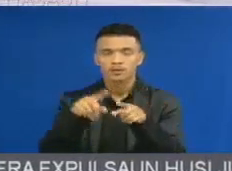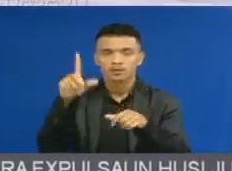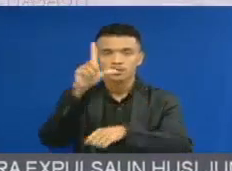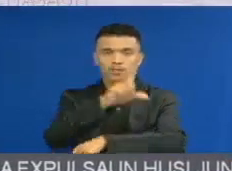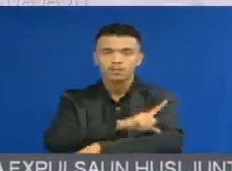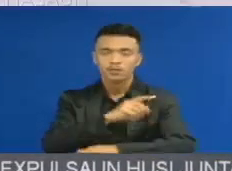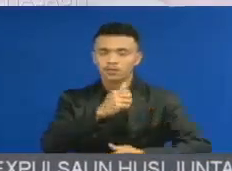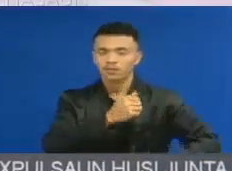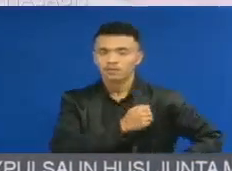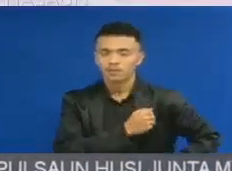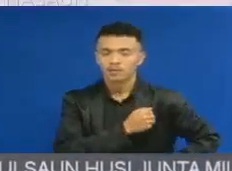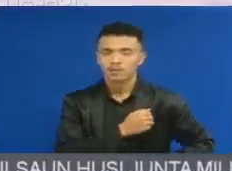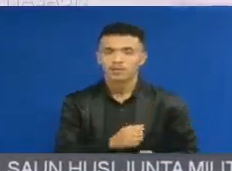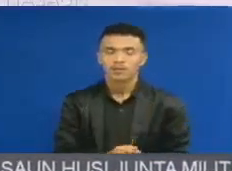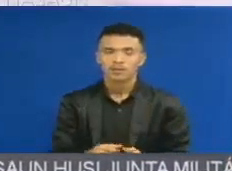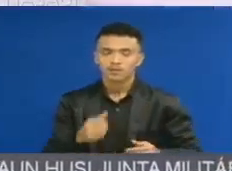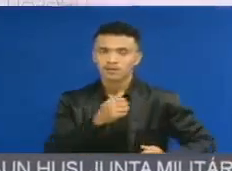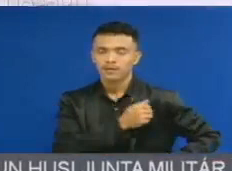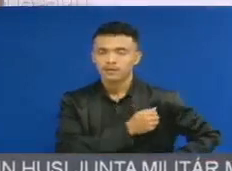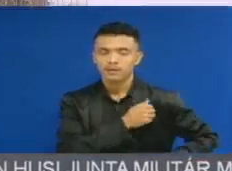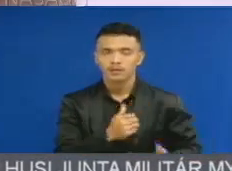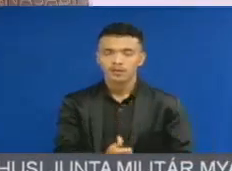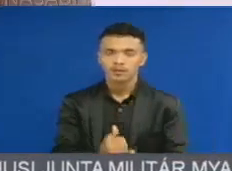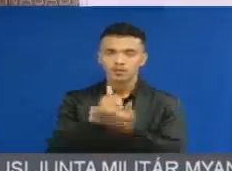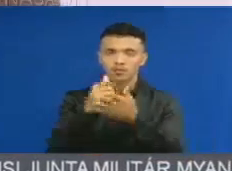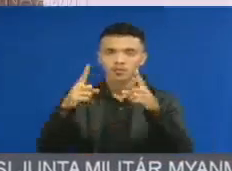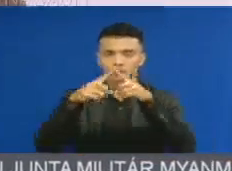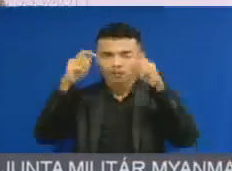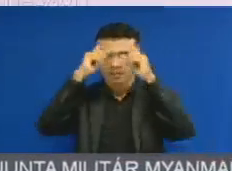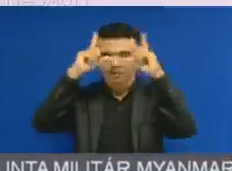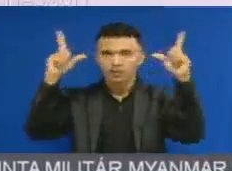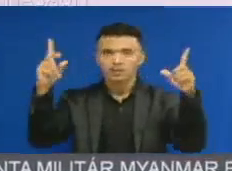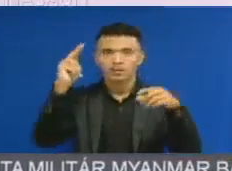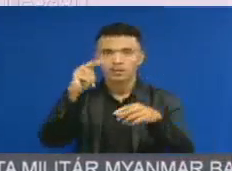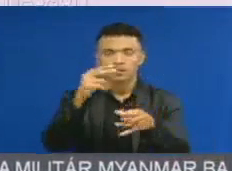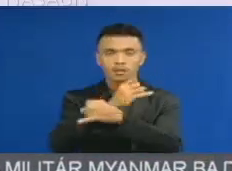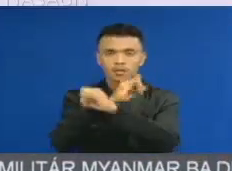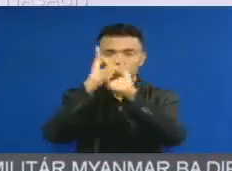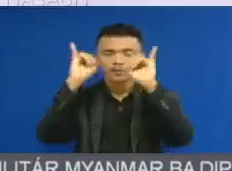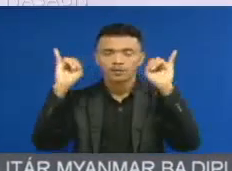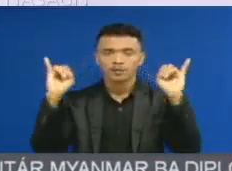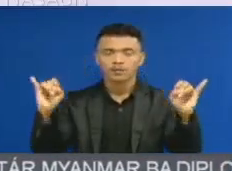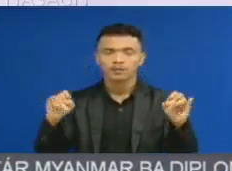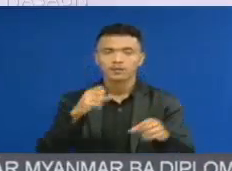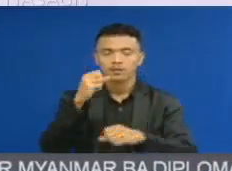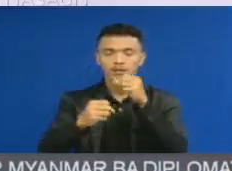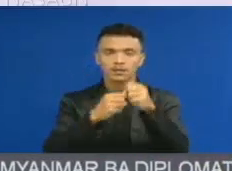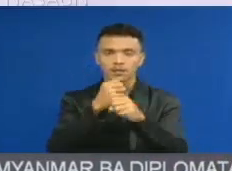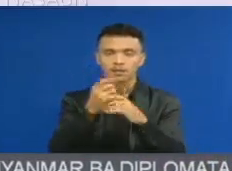falintil. Onde dignifica Falentil minha contribuição para Timor-Leste minha independência total. Tinang